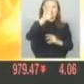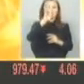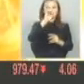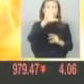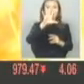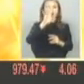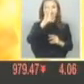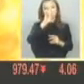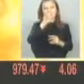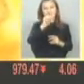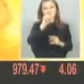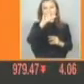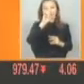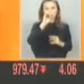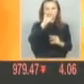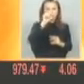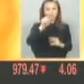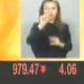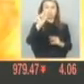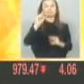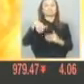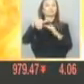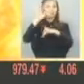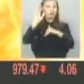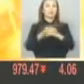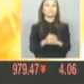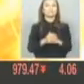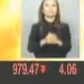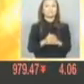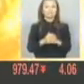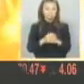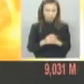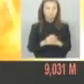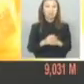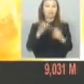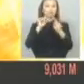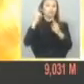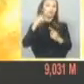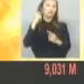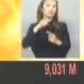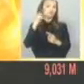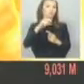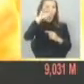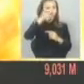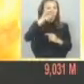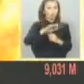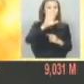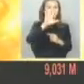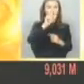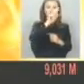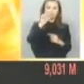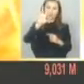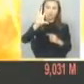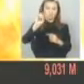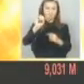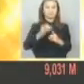าสถานการณ์เศรษฐกิจในสหรัฐนั้นสดใสขึ้นมาค่ะนิกเกอิลงมา35จุดแต่ว่าหางเสียงฮ่องกงลงมา150จุดนะคะ